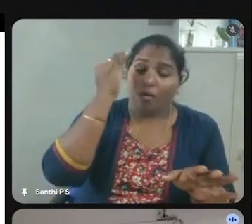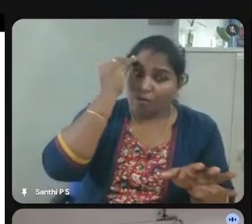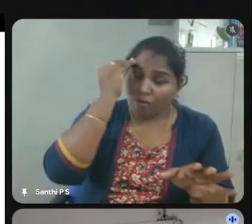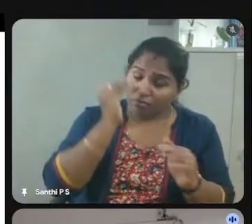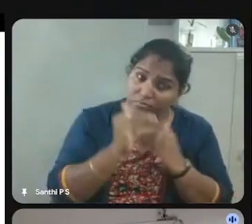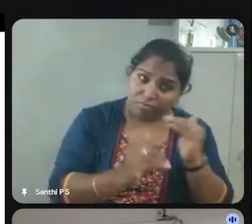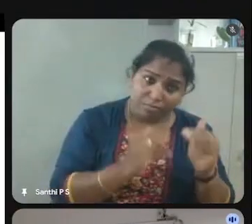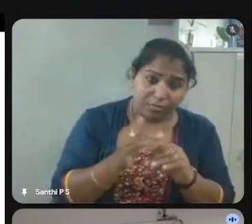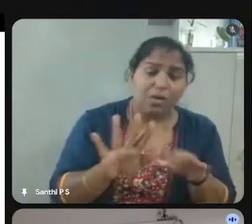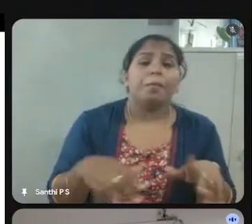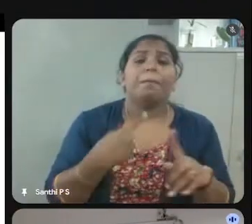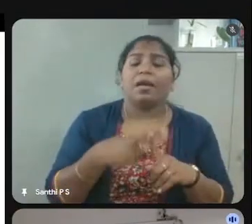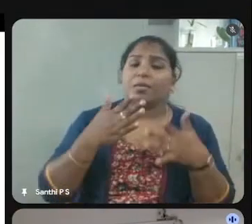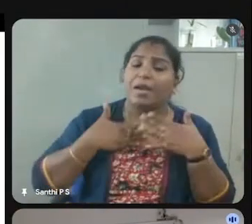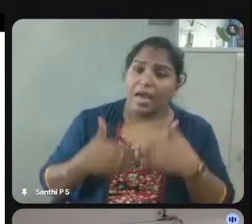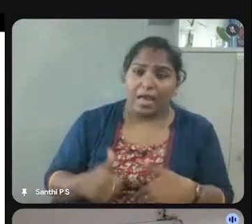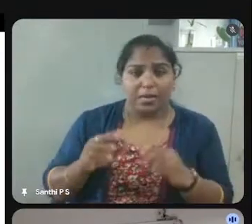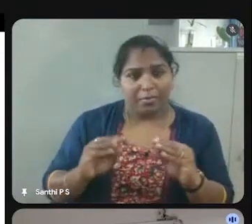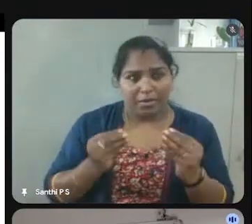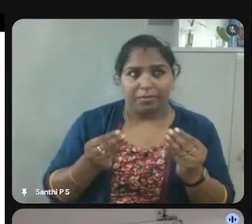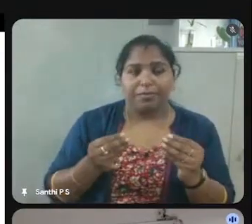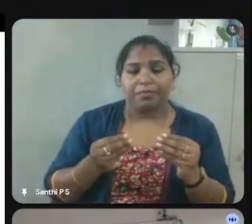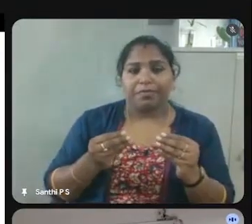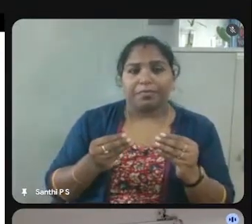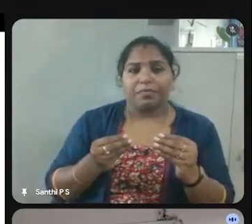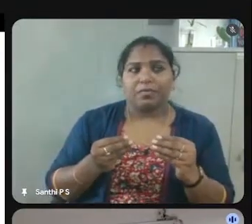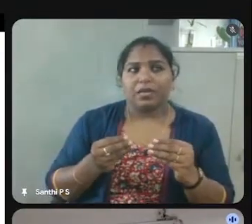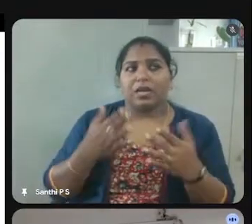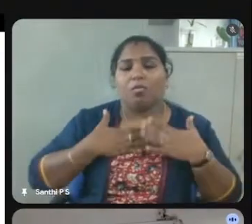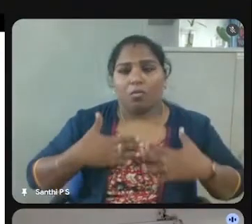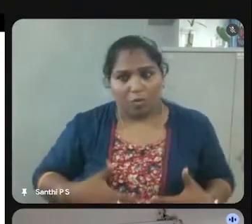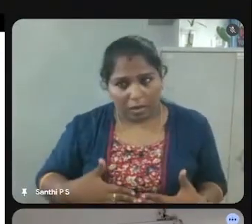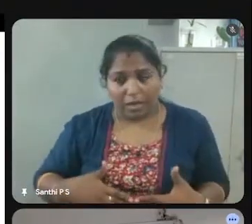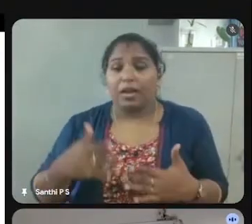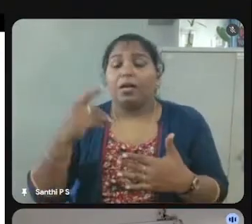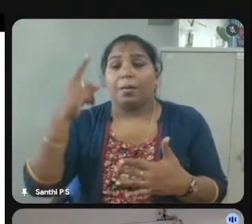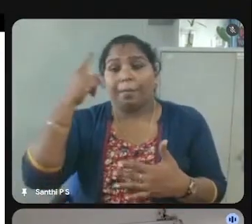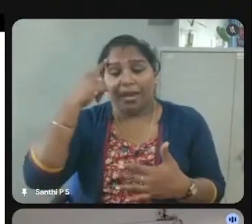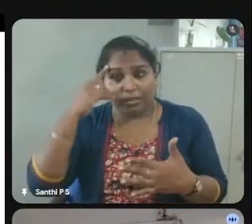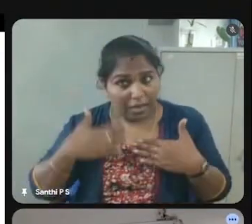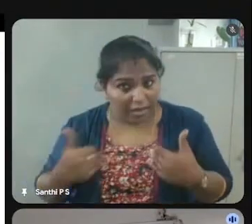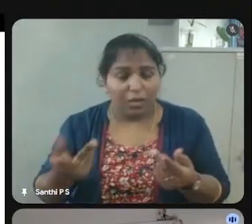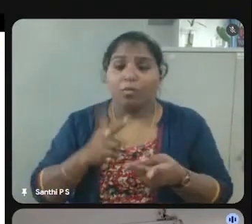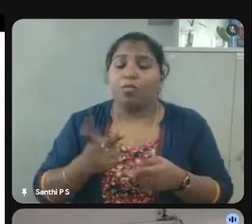അതുപോലെ നമ്മുടെ ആരോഗ്യം വർദ്ധിപ്പിക്കുന്ന, ശാരീരിക മാനസിക ആരോഗ്യം വർദ്ധിപ്പിക്കുന്ന കാര്യത്തിലാണെന്നുണ്ടെങ്കിലും വിദഗ്ധരുടെ